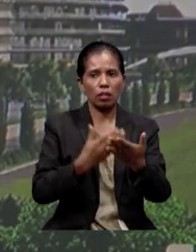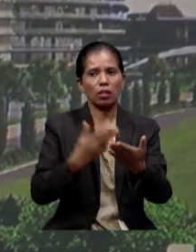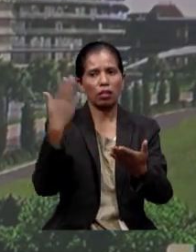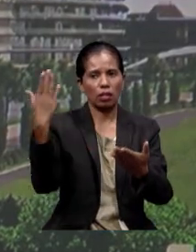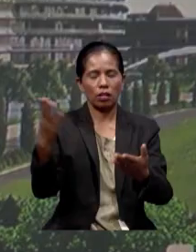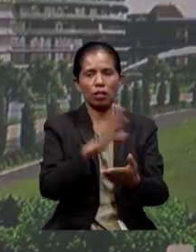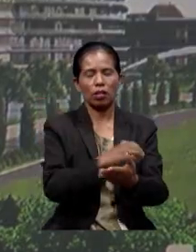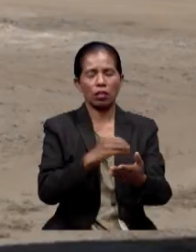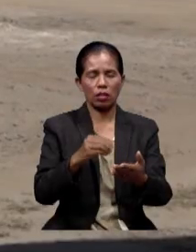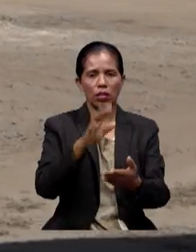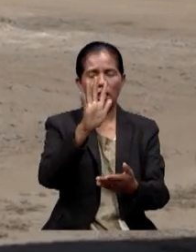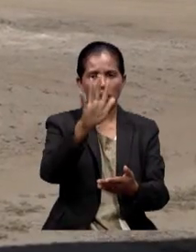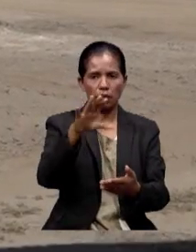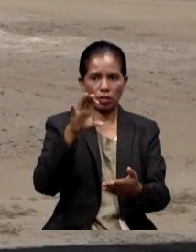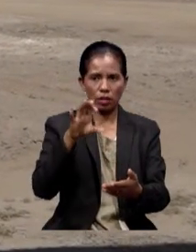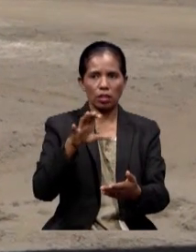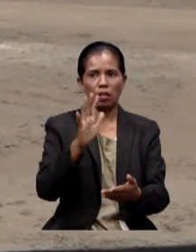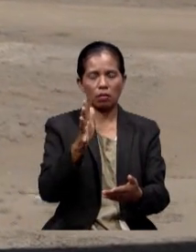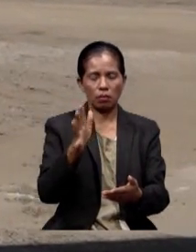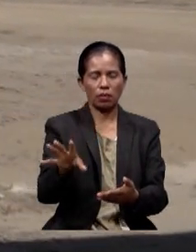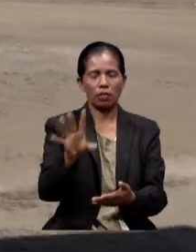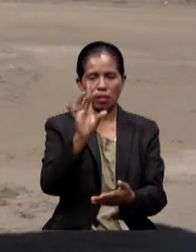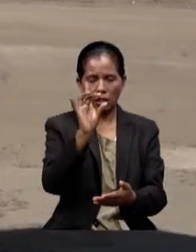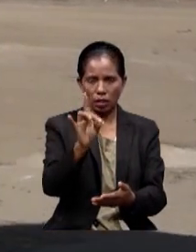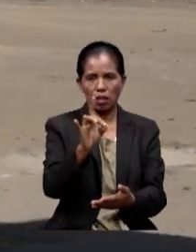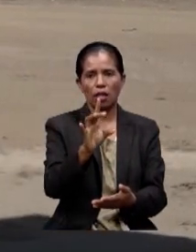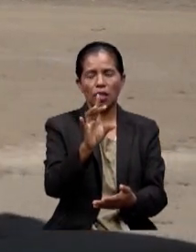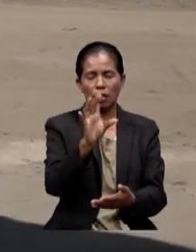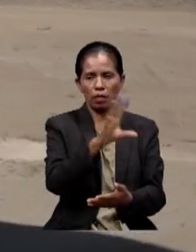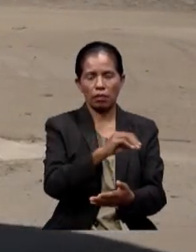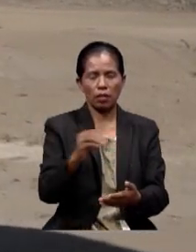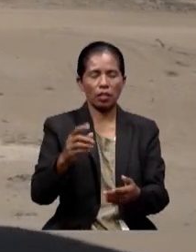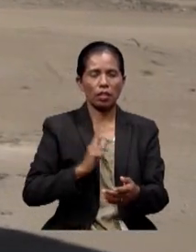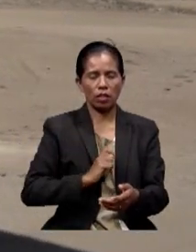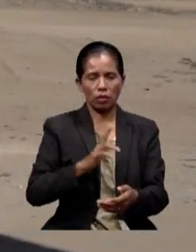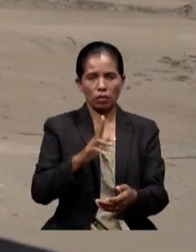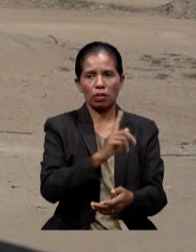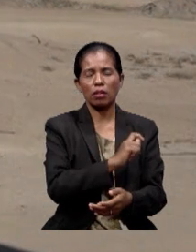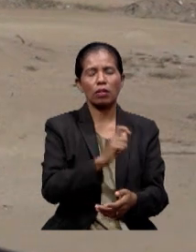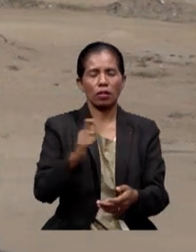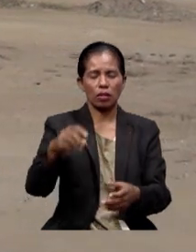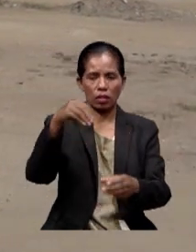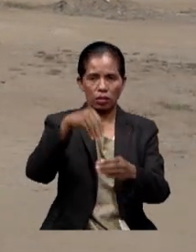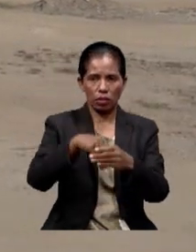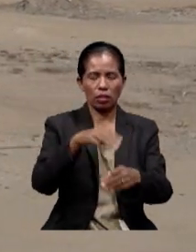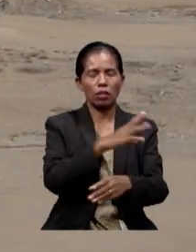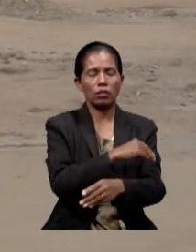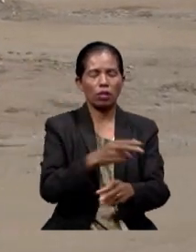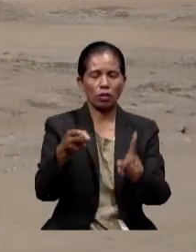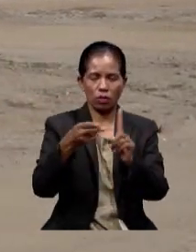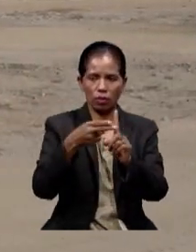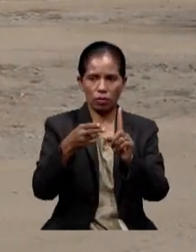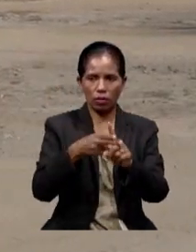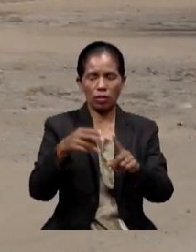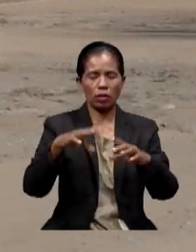holuan hektare atus lima, lima nulu resim walu, ia zona entra tasitolu notibar ne be inklui unidade hotelaria,